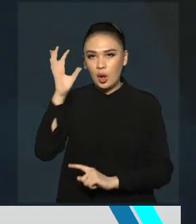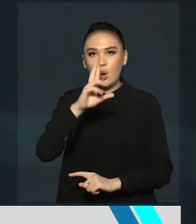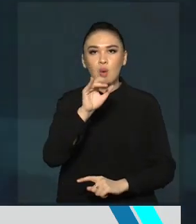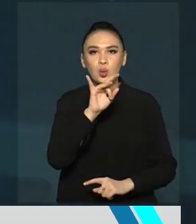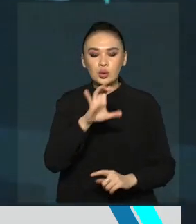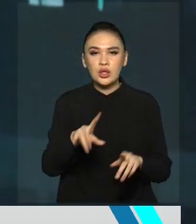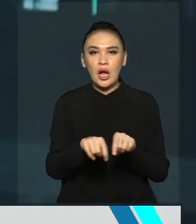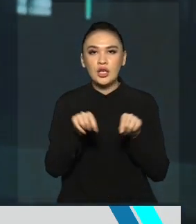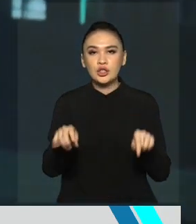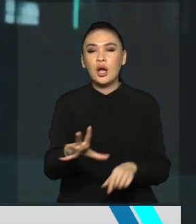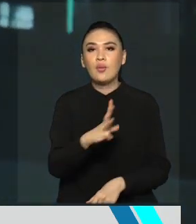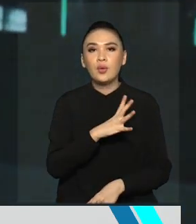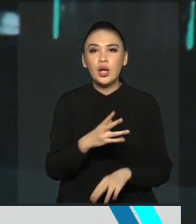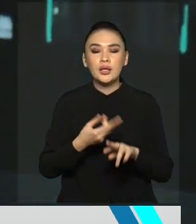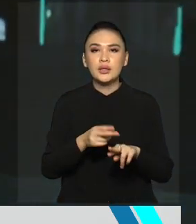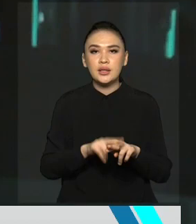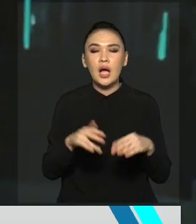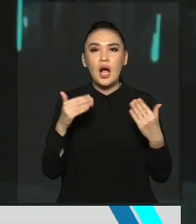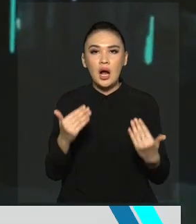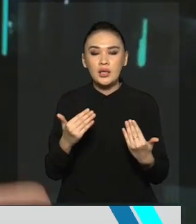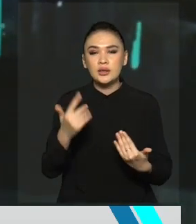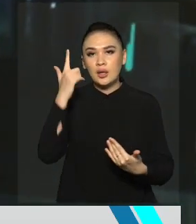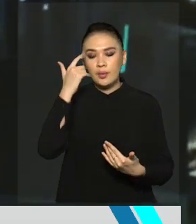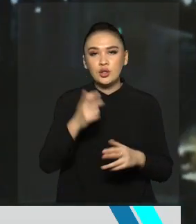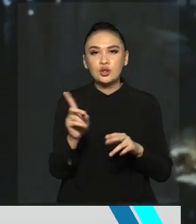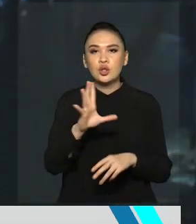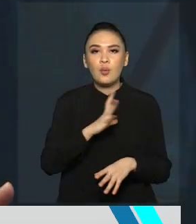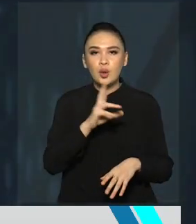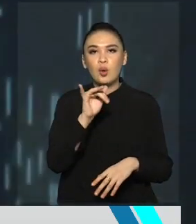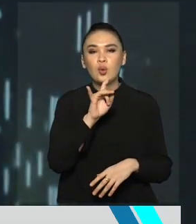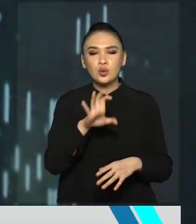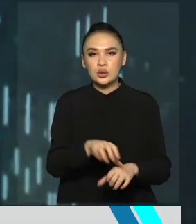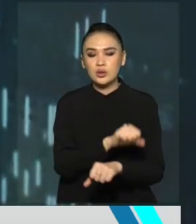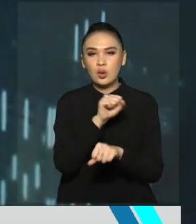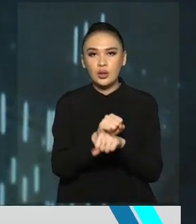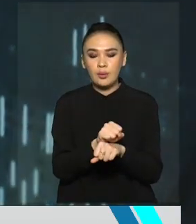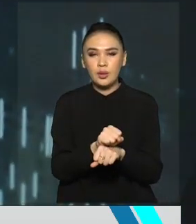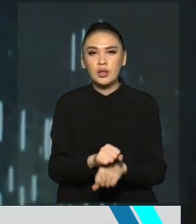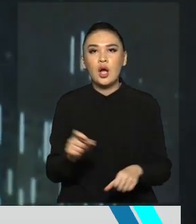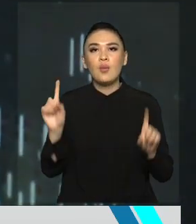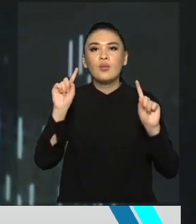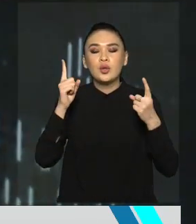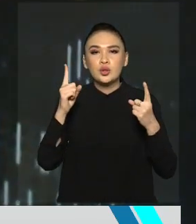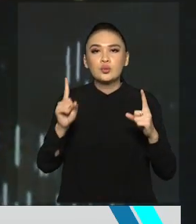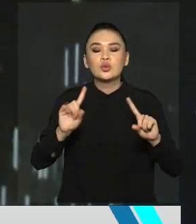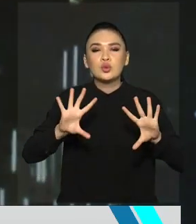курстарды ашқан болатын. Қазір білуімізше ол курстар тоқтап қалды. Дұрыс айтасыз. Не үшін? Не